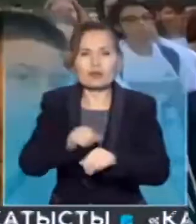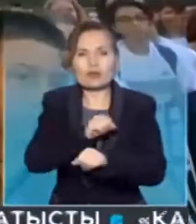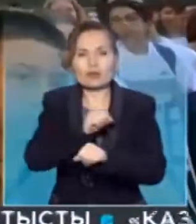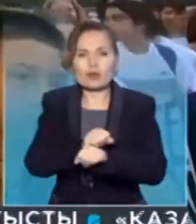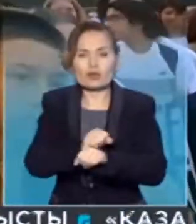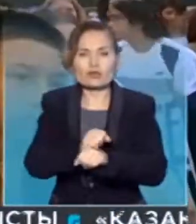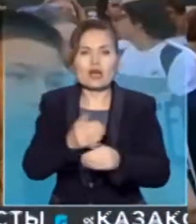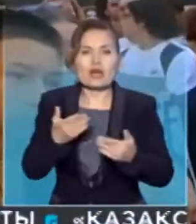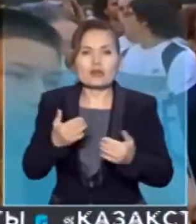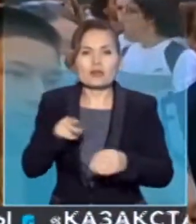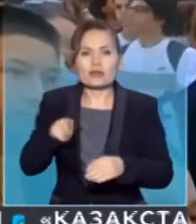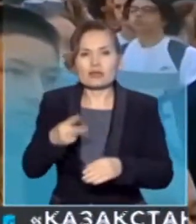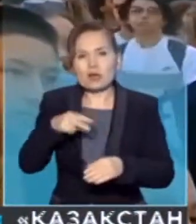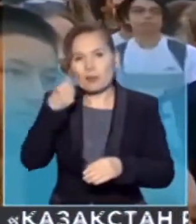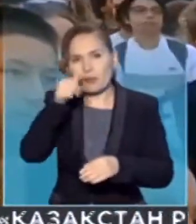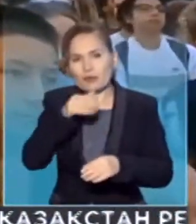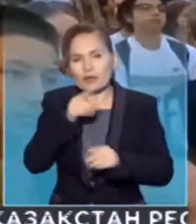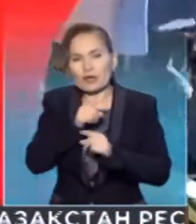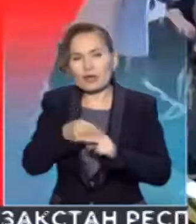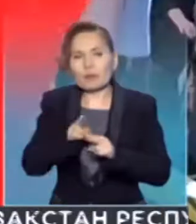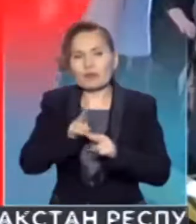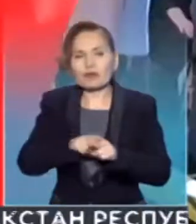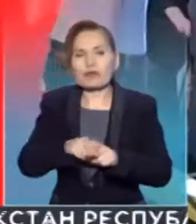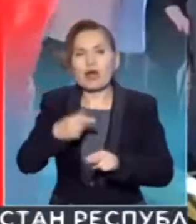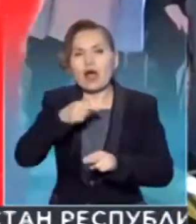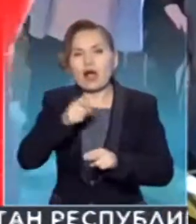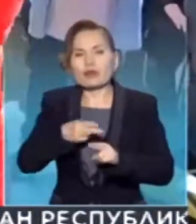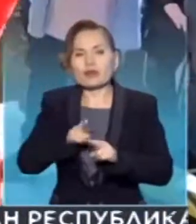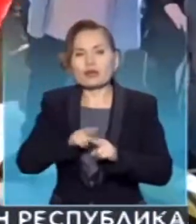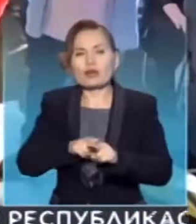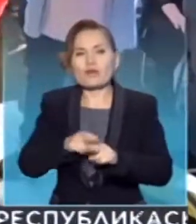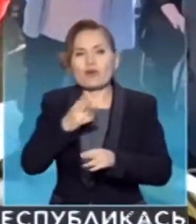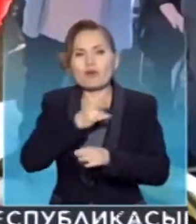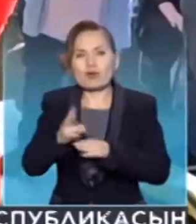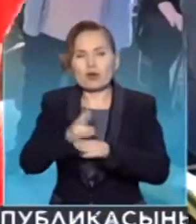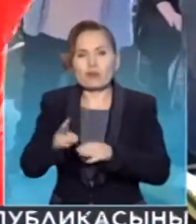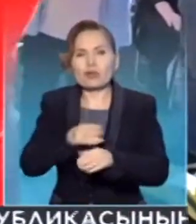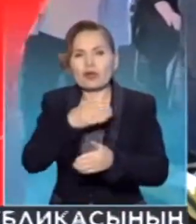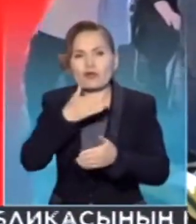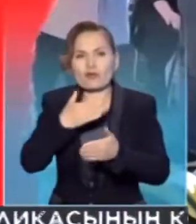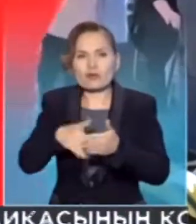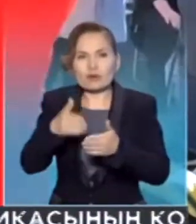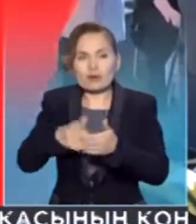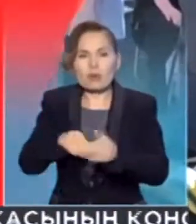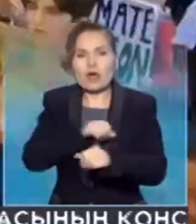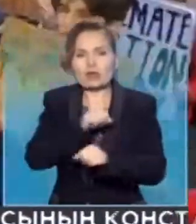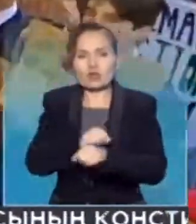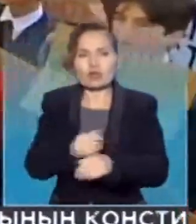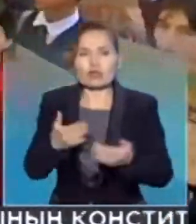мәселе. Ел 2020 жылға қарай көмір қышқыл газының бөлінуін мүлдем тоқтатуды көздеп отыр.